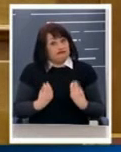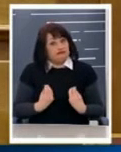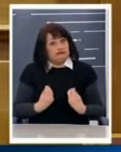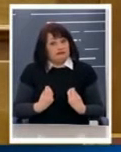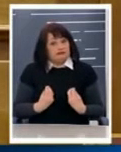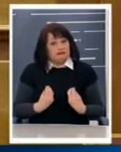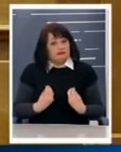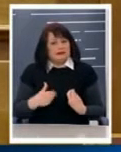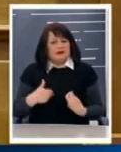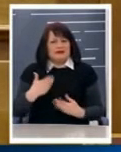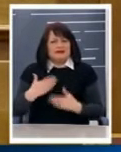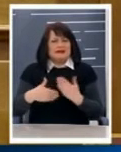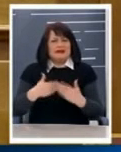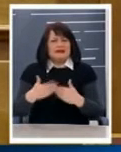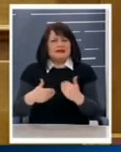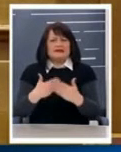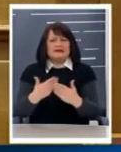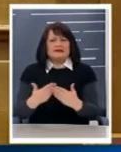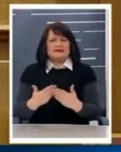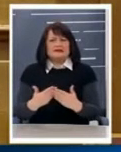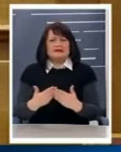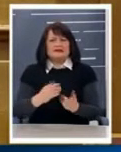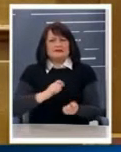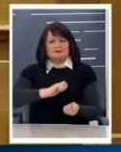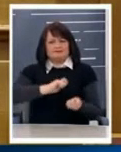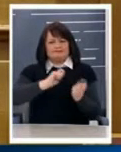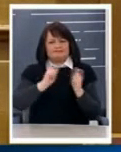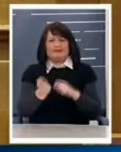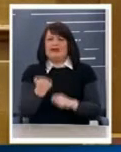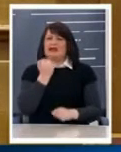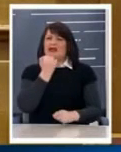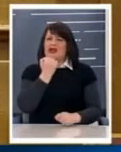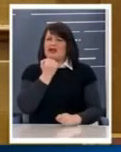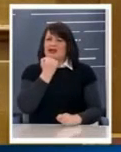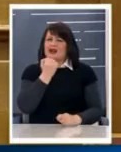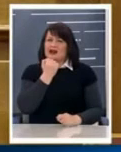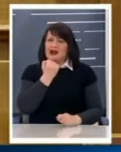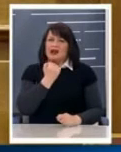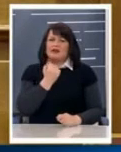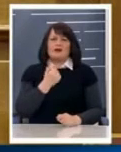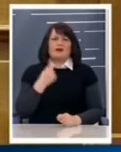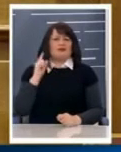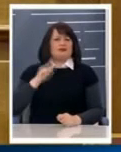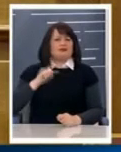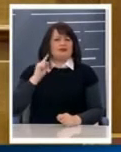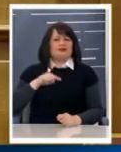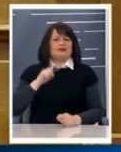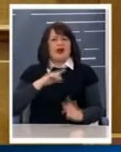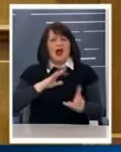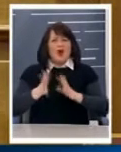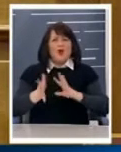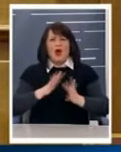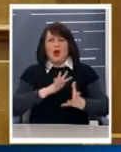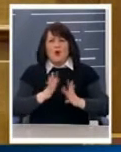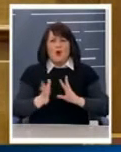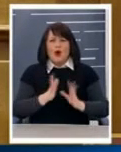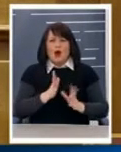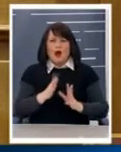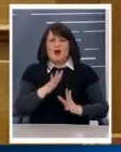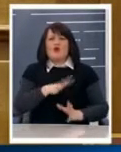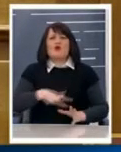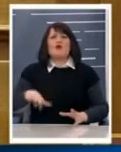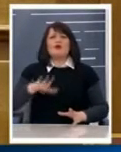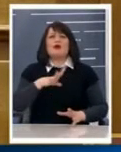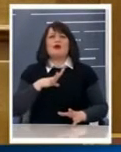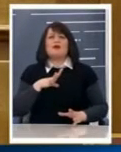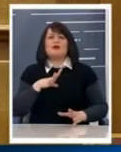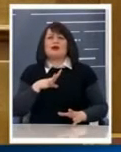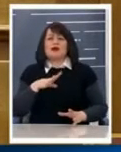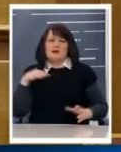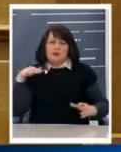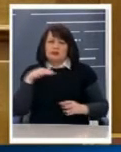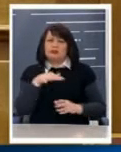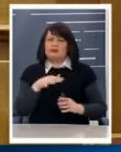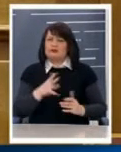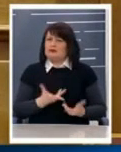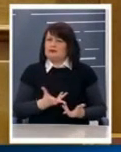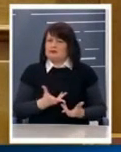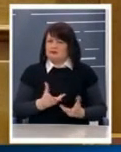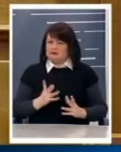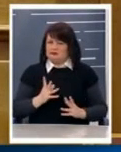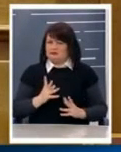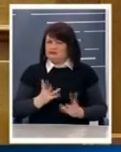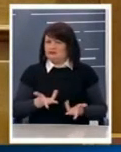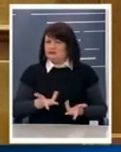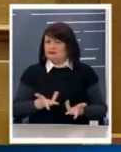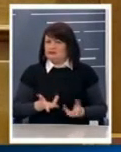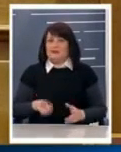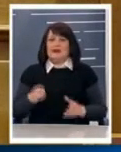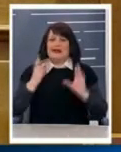σιγά, με τα λάθη σας και τις ανακολουθίες σας, στρέψατε την κοινωνία εναντίον σας. Και για τη